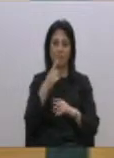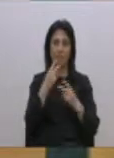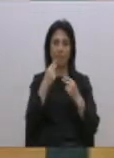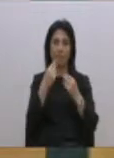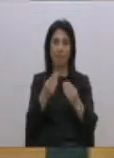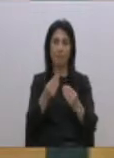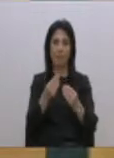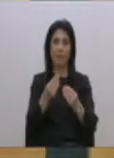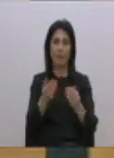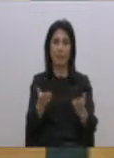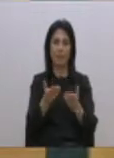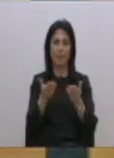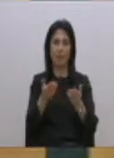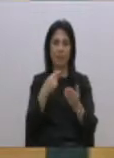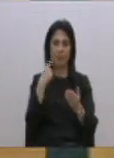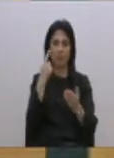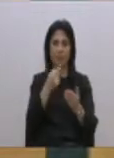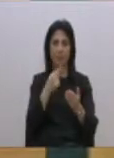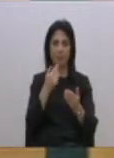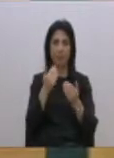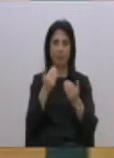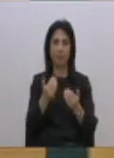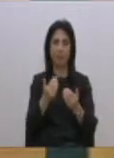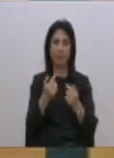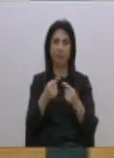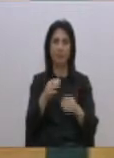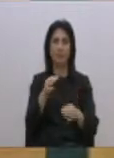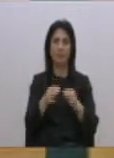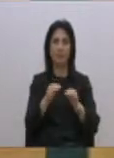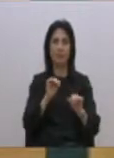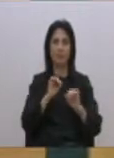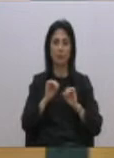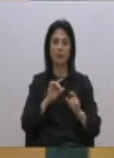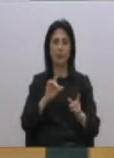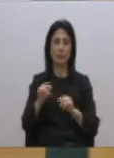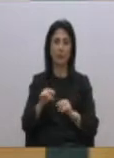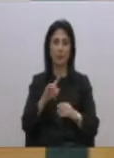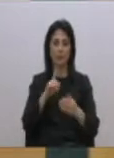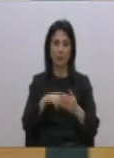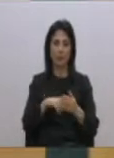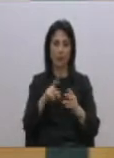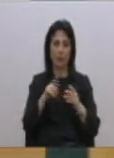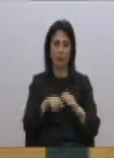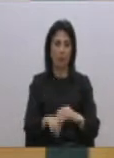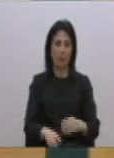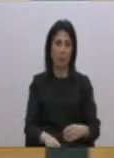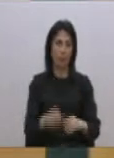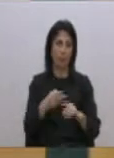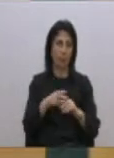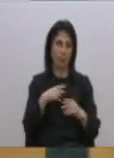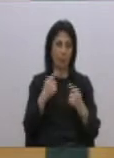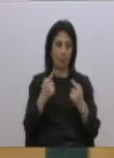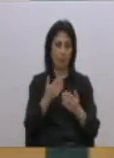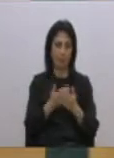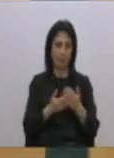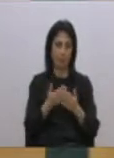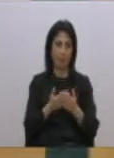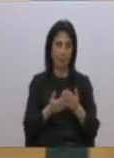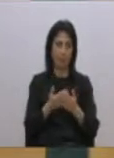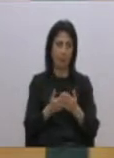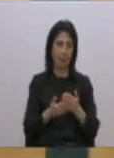და ერთგვარი წახალისების სახით მისი სხვა სასამართლოში მივლინების საკითხის გამო. ეს არის ძირითადი